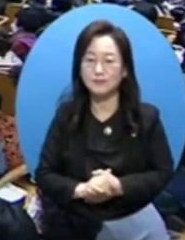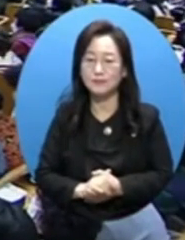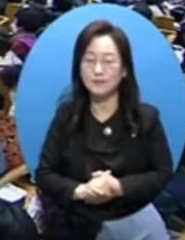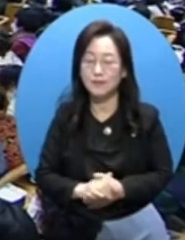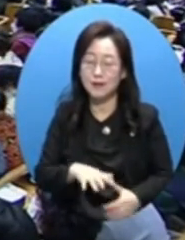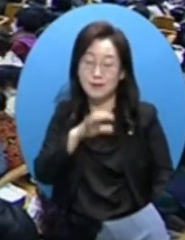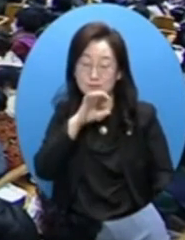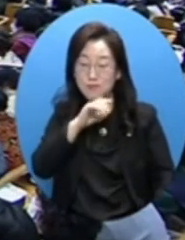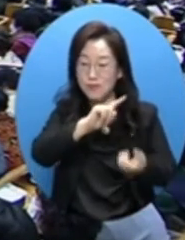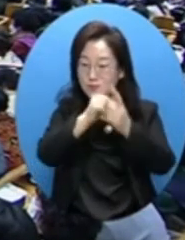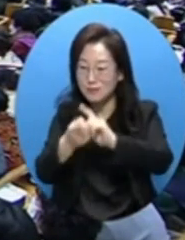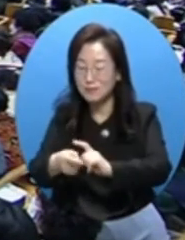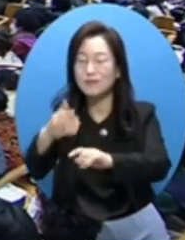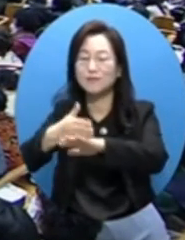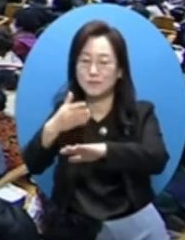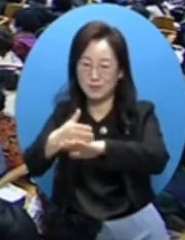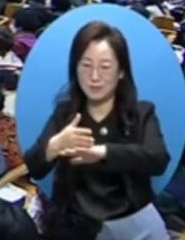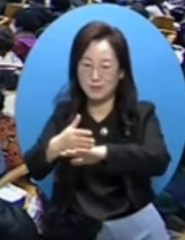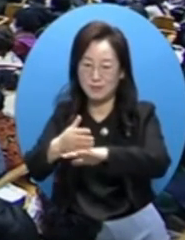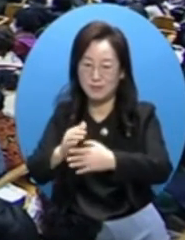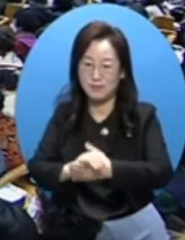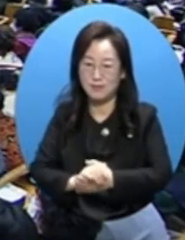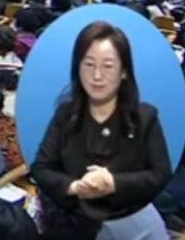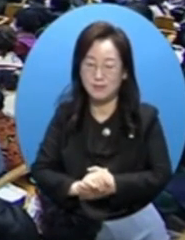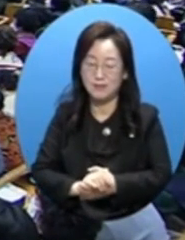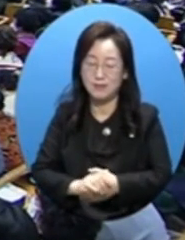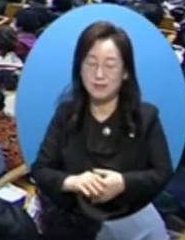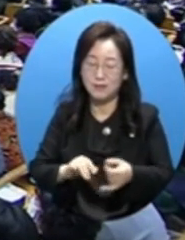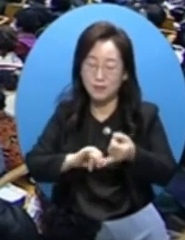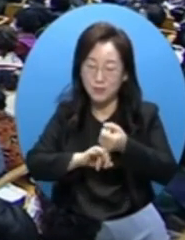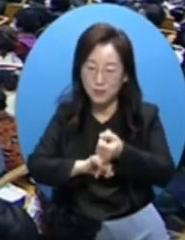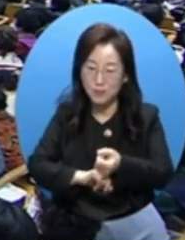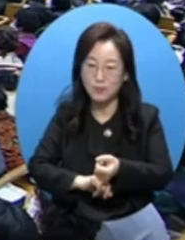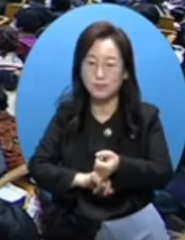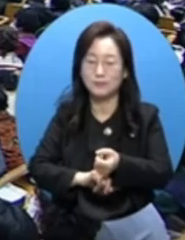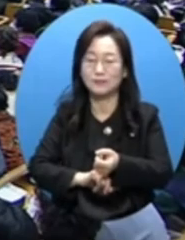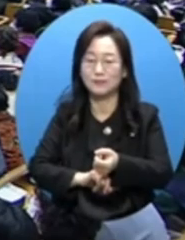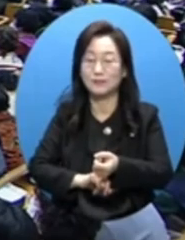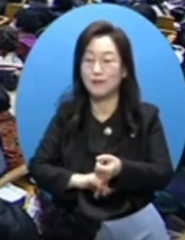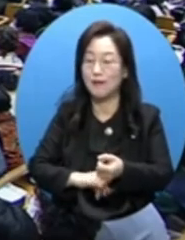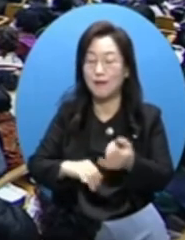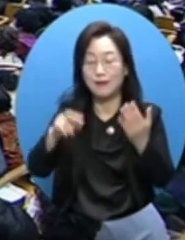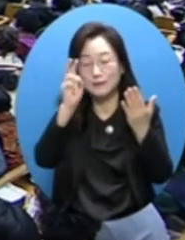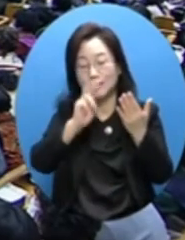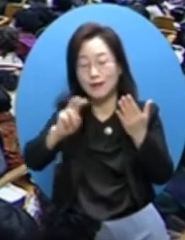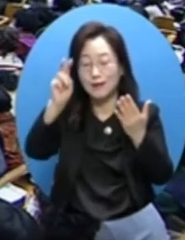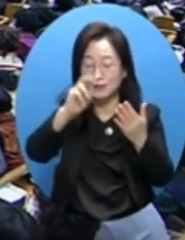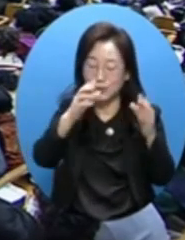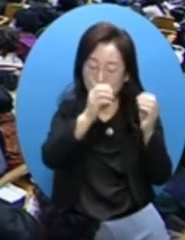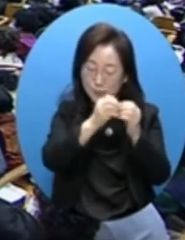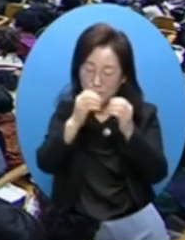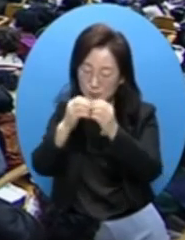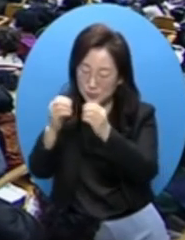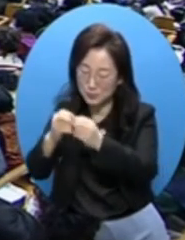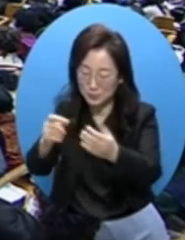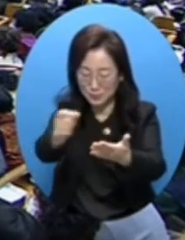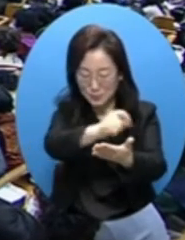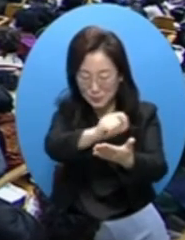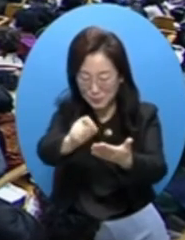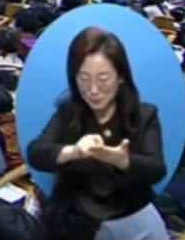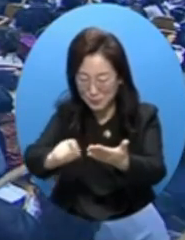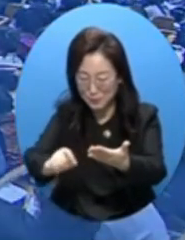불평 대신 감사를 드렸고, 그때마다 그 받은 은혜를 찬송시로 기록을 했습니다.